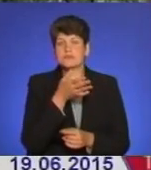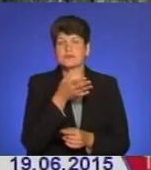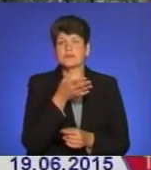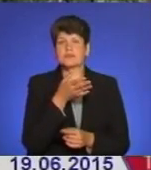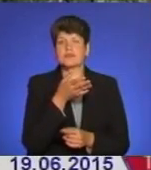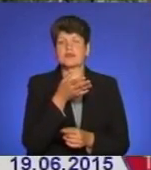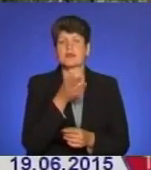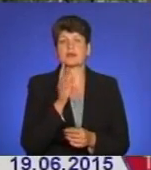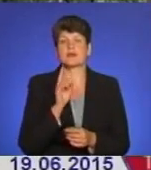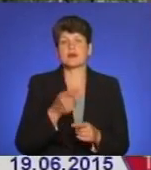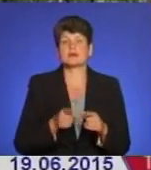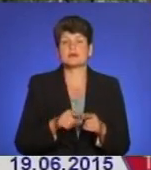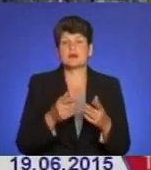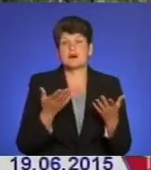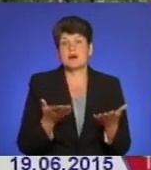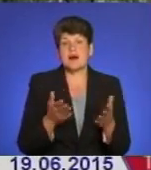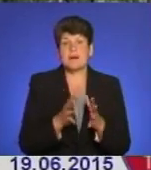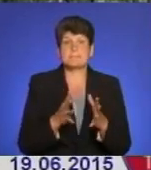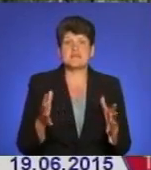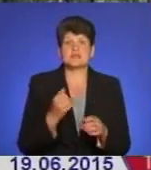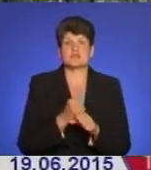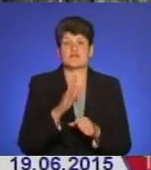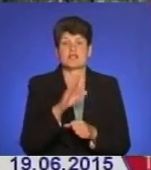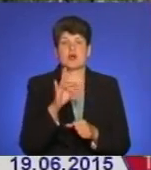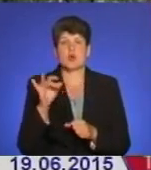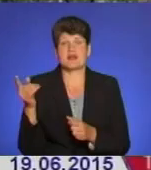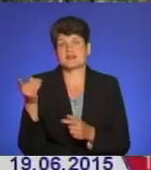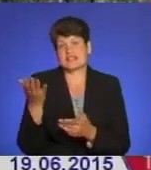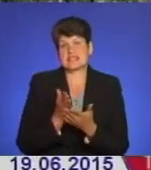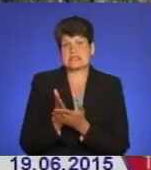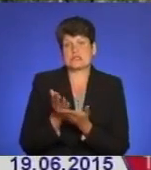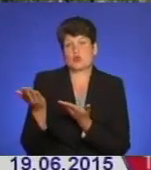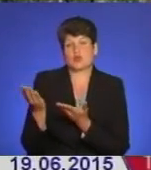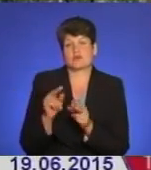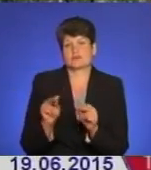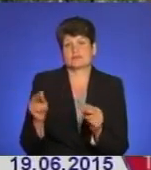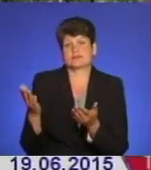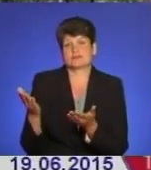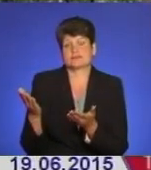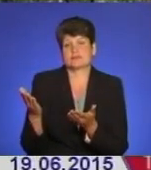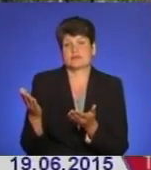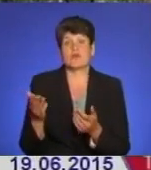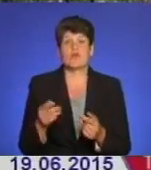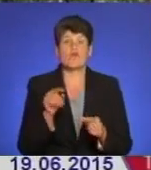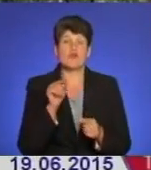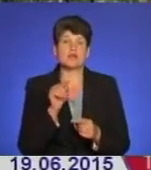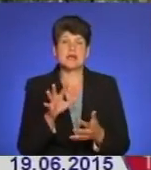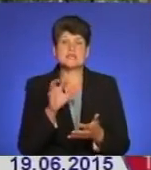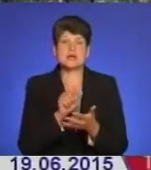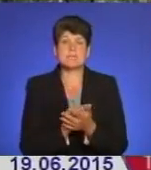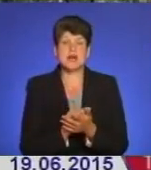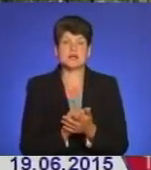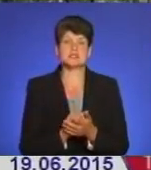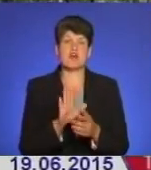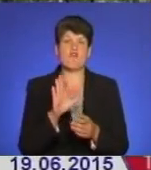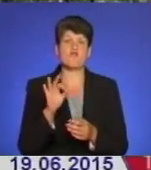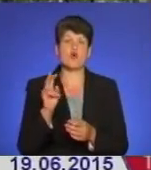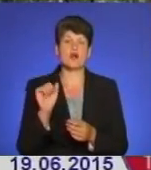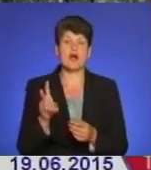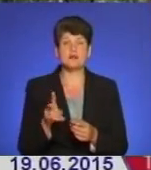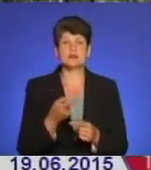як цей, а більше так з нею працює Віра Романівна, то її заслуги, Віра Романівна Теслі. Цей. Вона займається з нею вокалом, такого